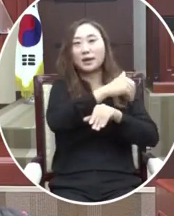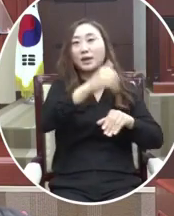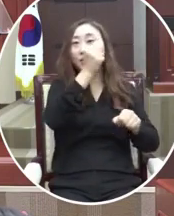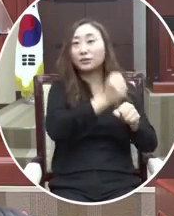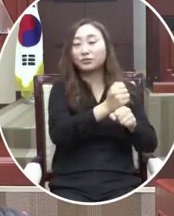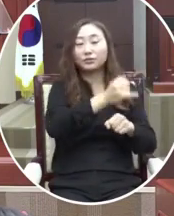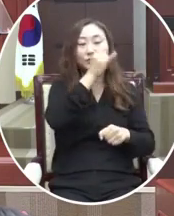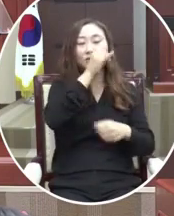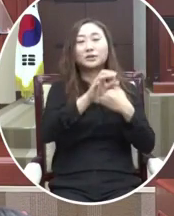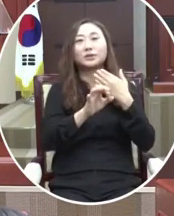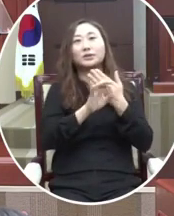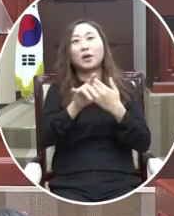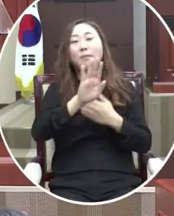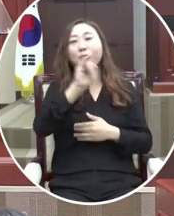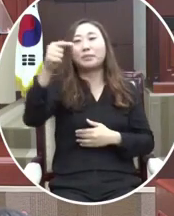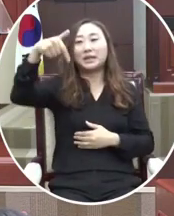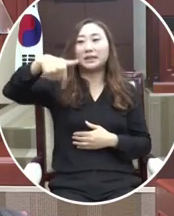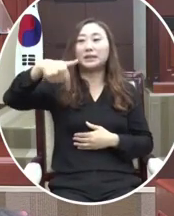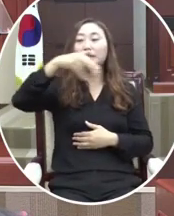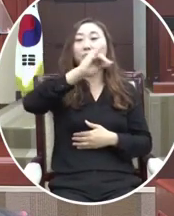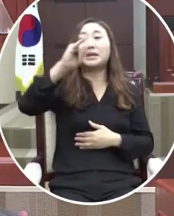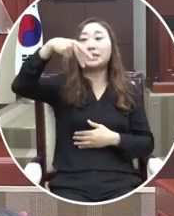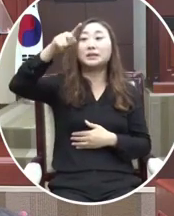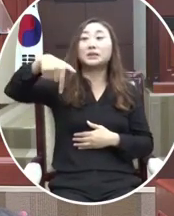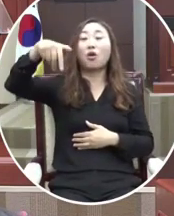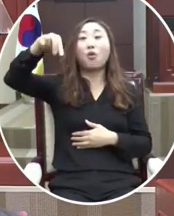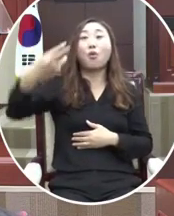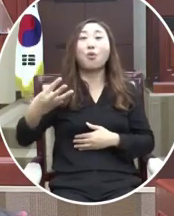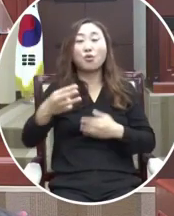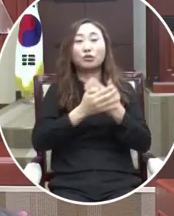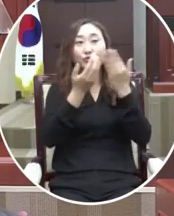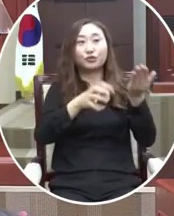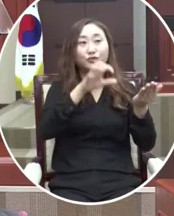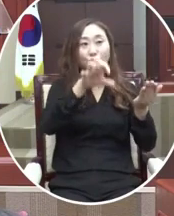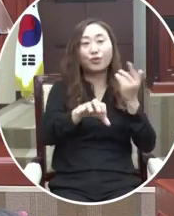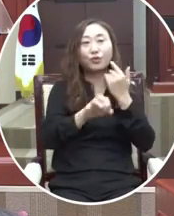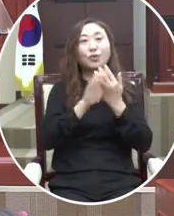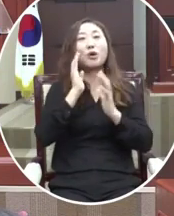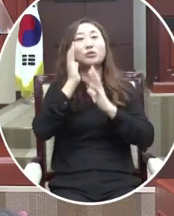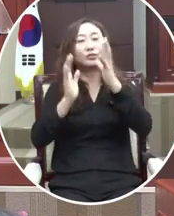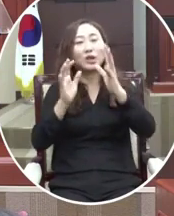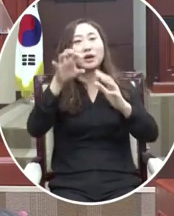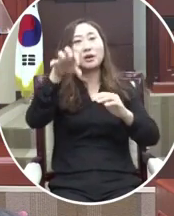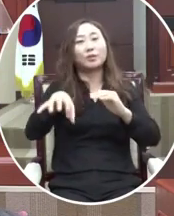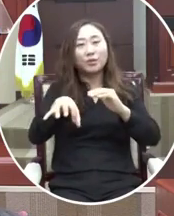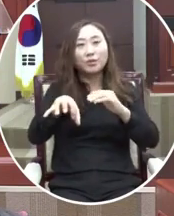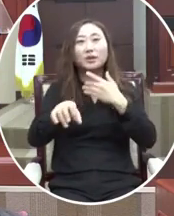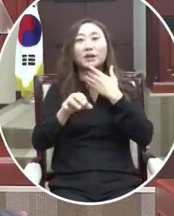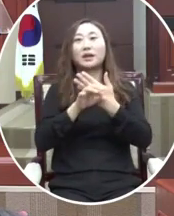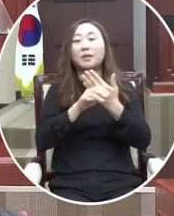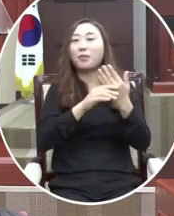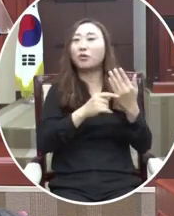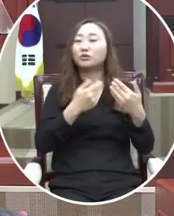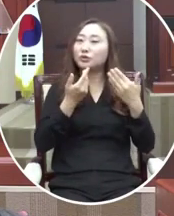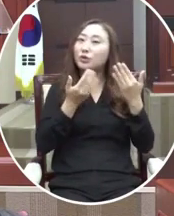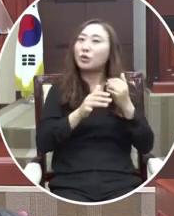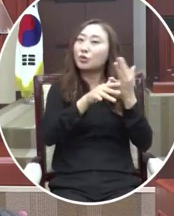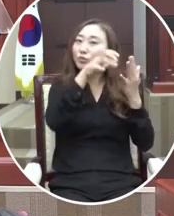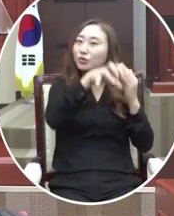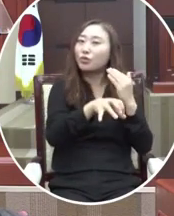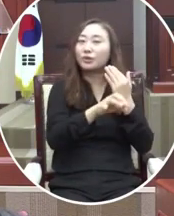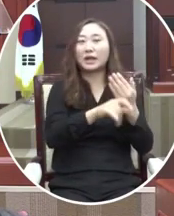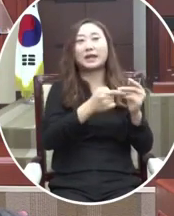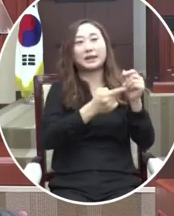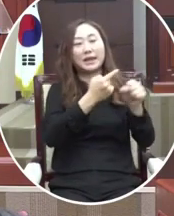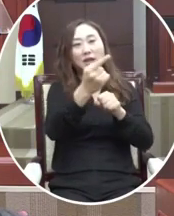아름다운 정원으로 선정된 비석골 휴가 등부터 수국 동산과 숲속 피크닉장 피크닉 장까지 내년에